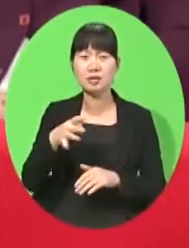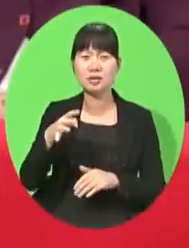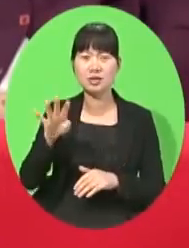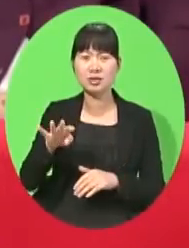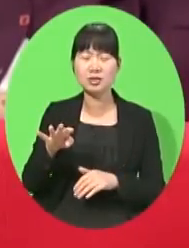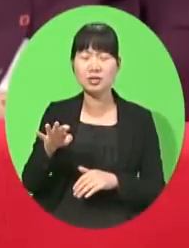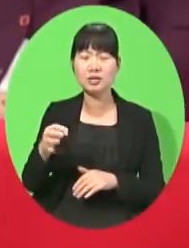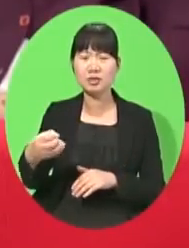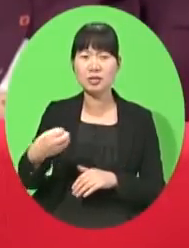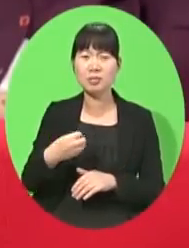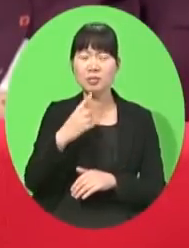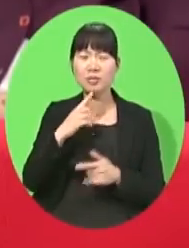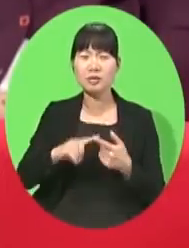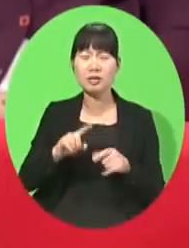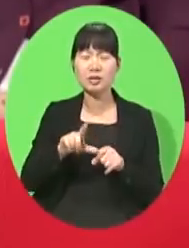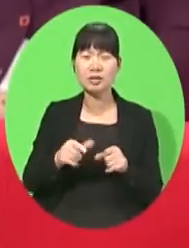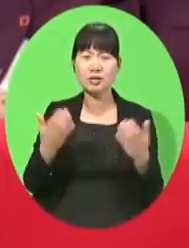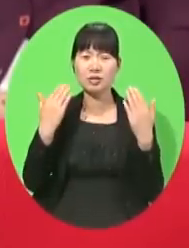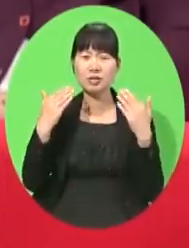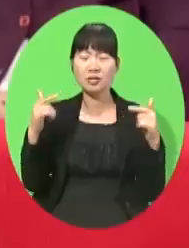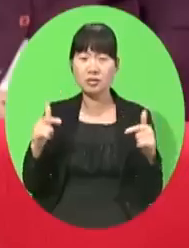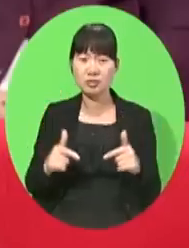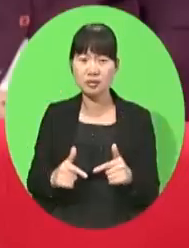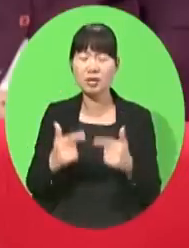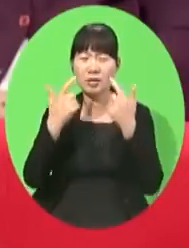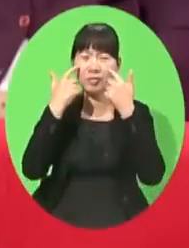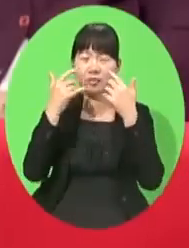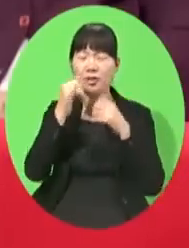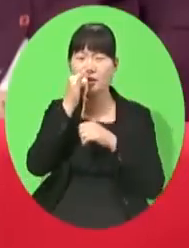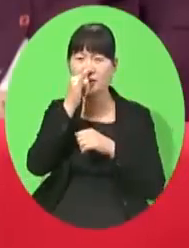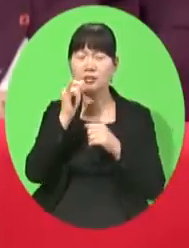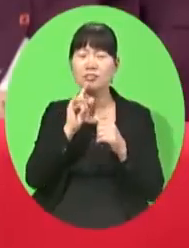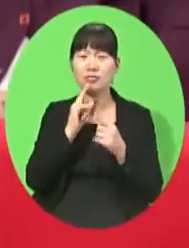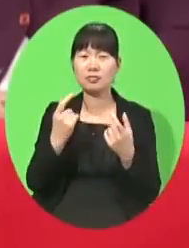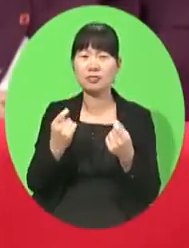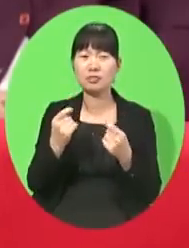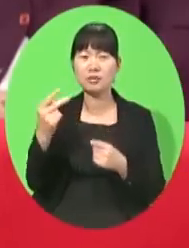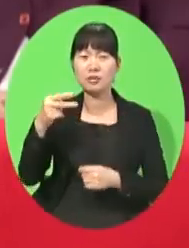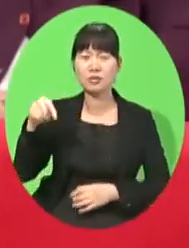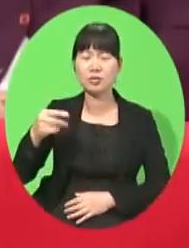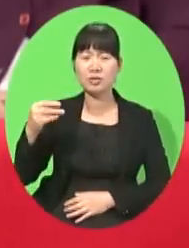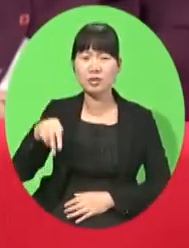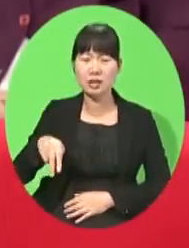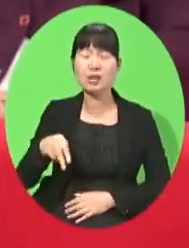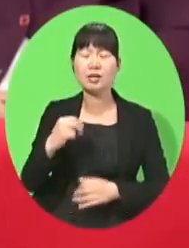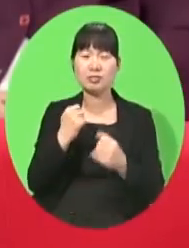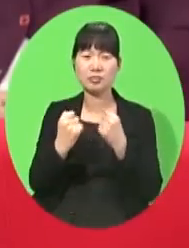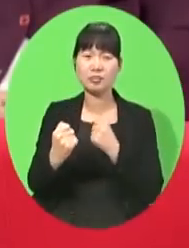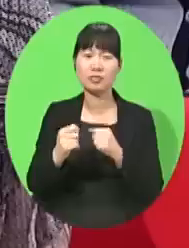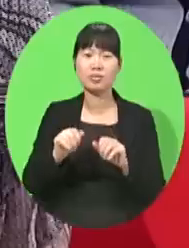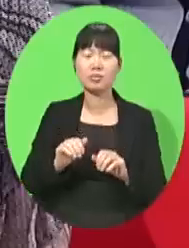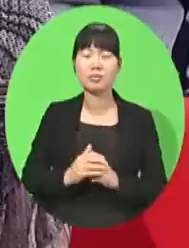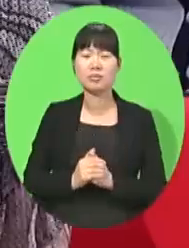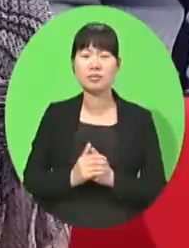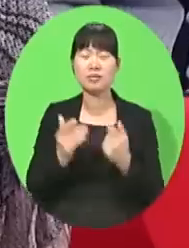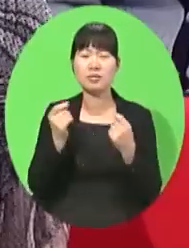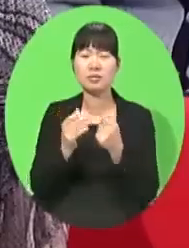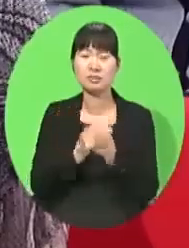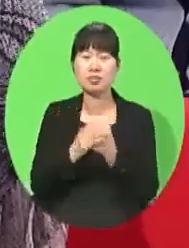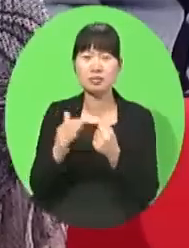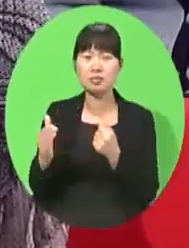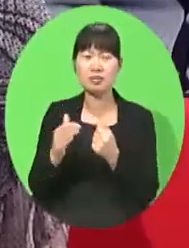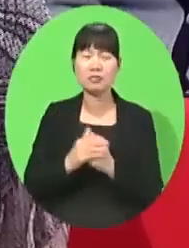말씀하신 것처럼 시간이 지나가면서 좋아지는 부분이 분명히 있는 것 같고요. 뚜렷임에도 불구하고 그렇기